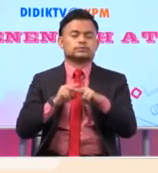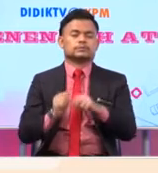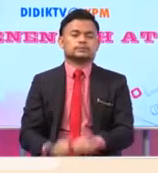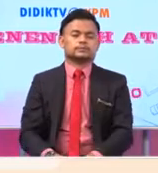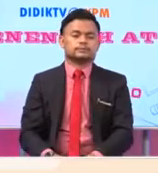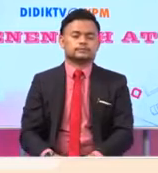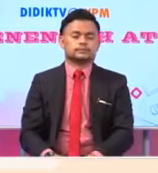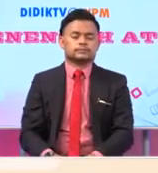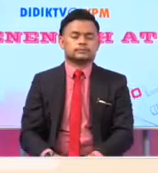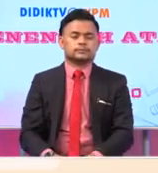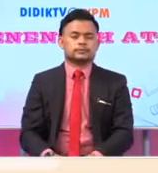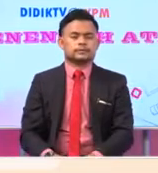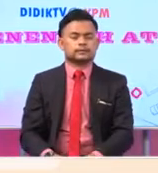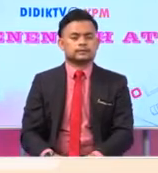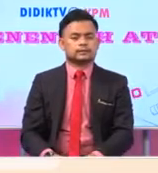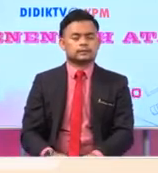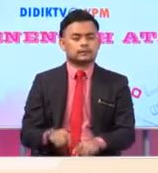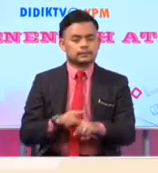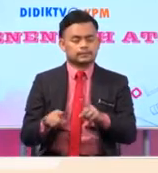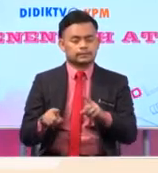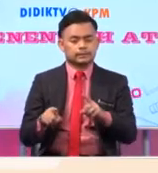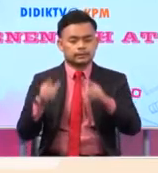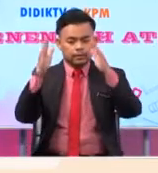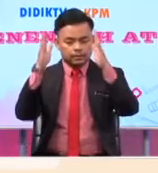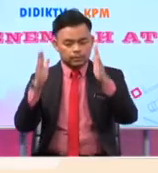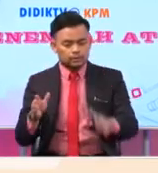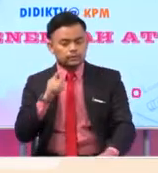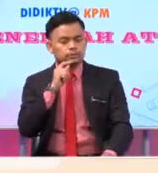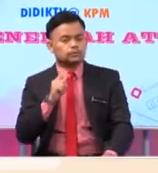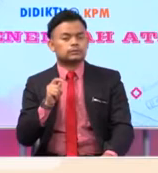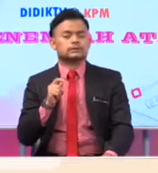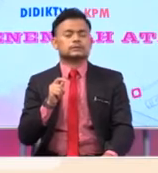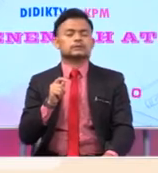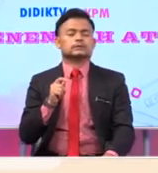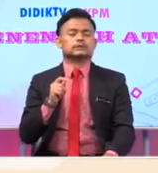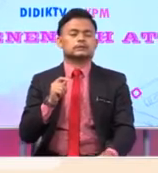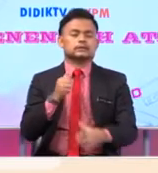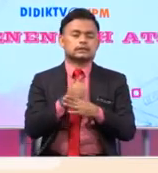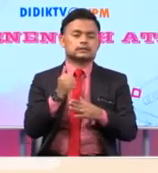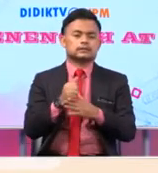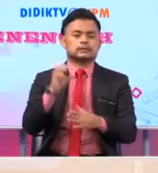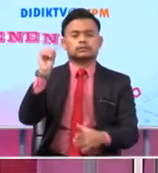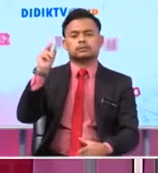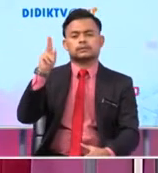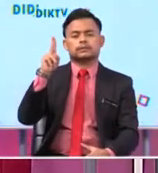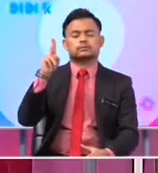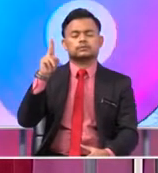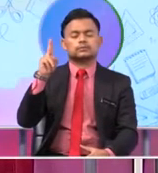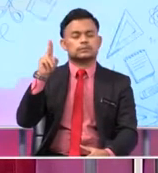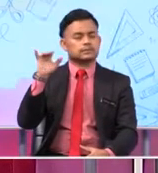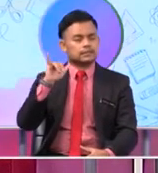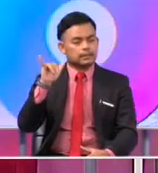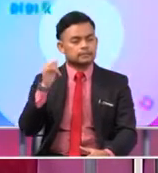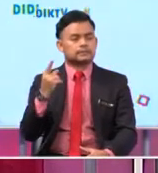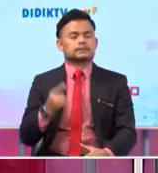hamil saja kayak kepada warga tua ataupun golongan oke you oke bagus Mira ngapain Mira